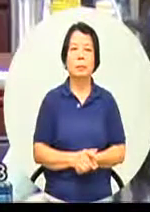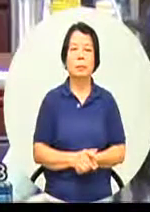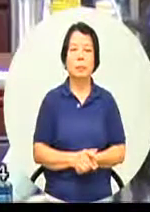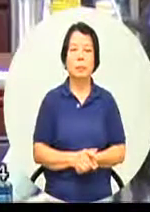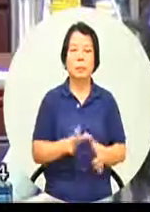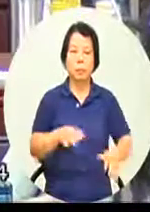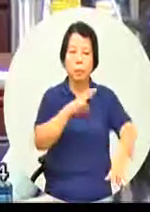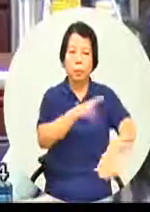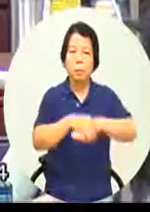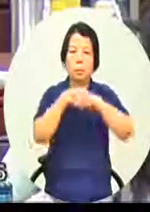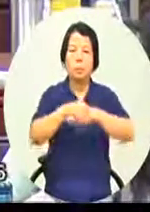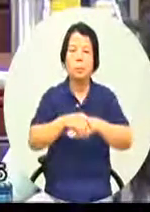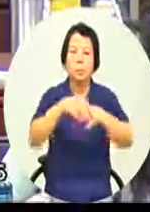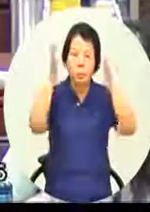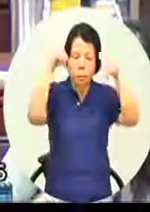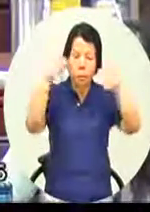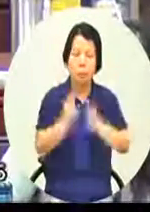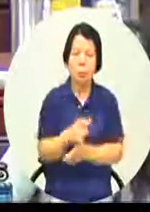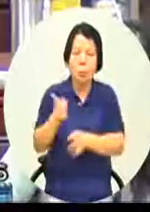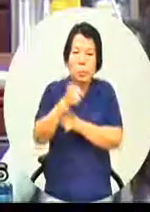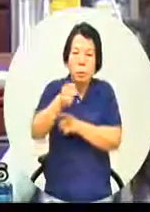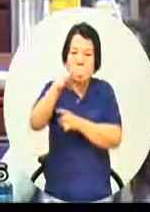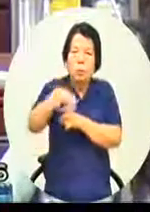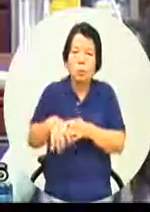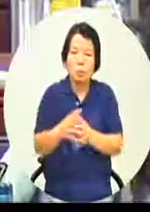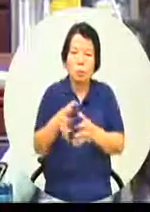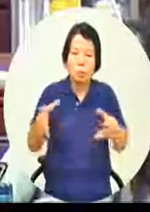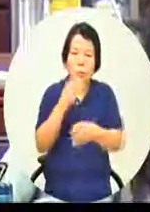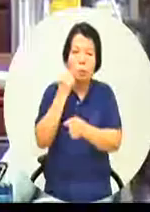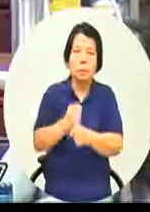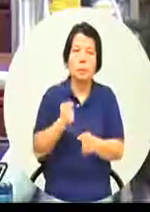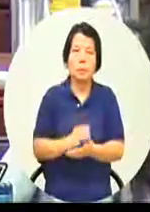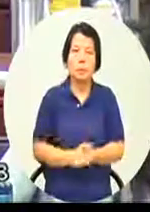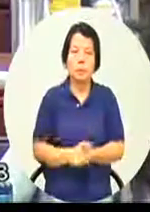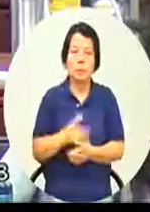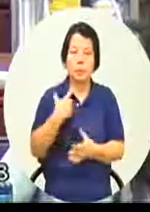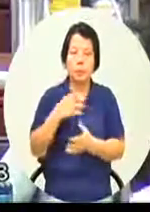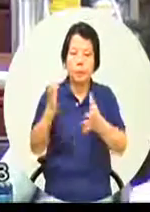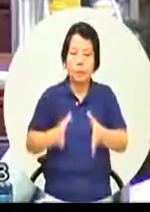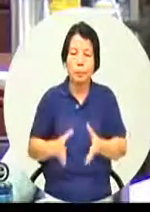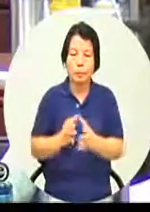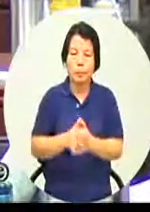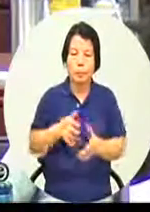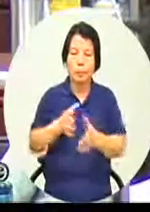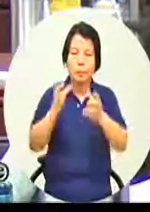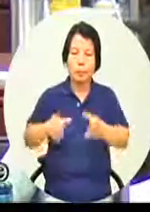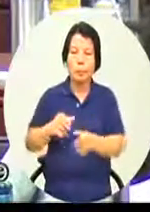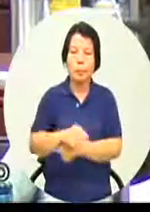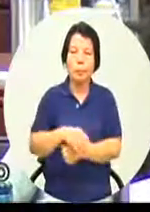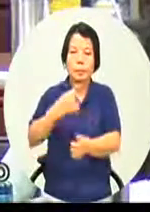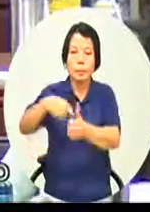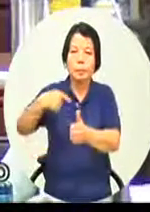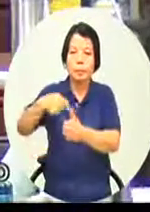救援犬，那救援犬就是我们跟消防局合作的。那消防局合作，我们就是有开班嘛，就每次开班，如果